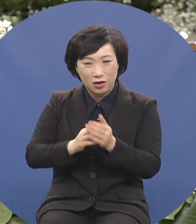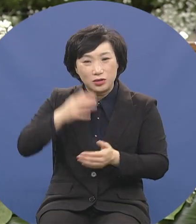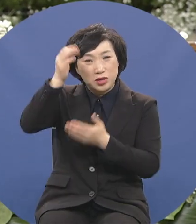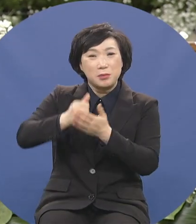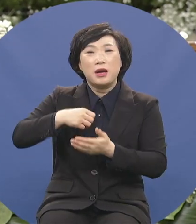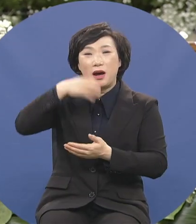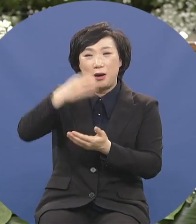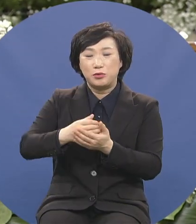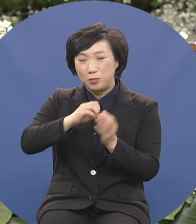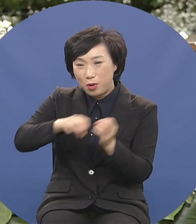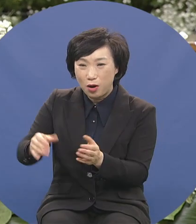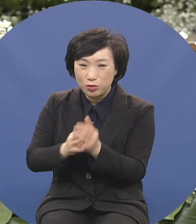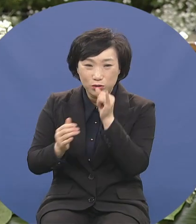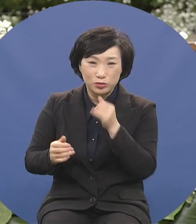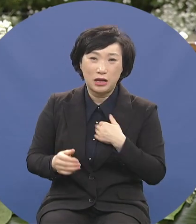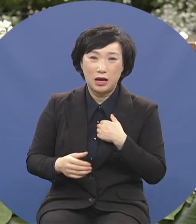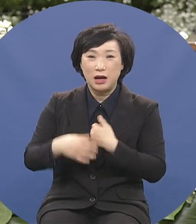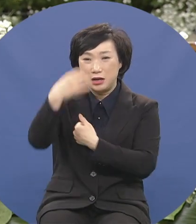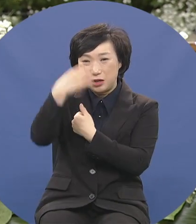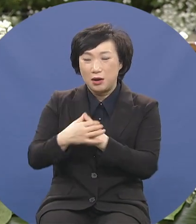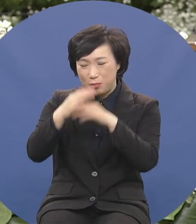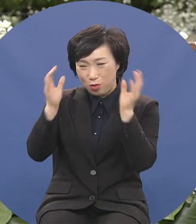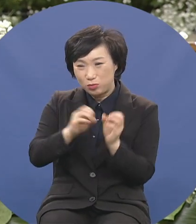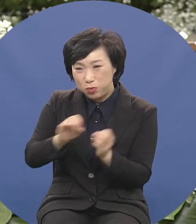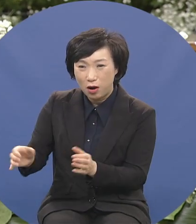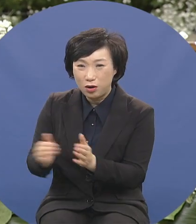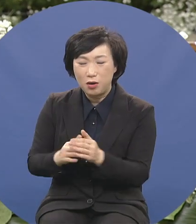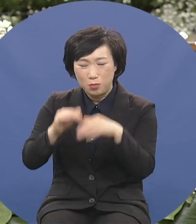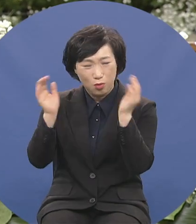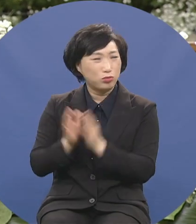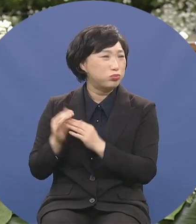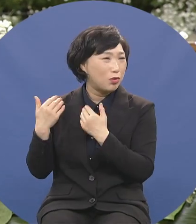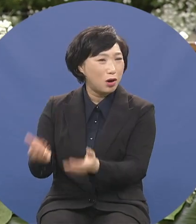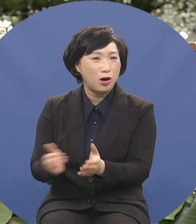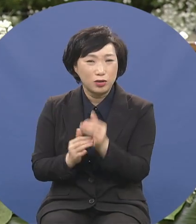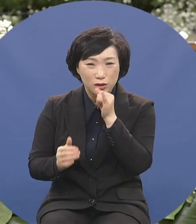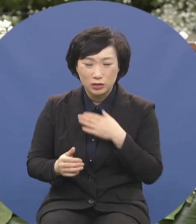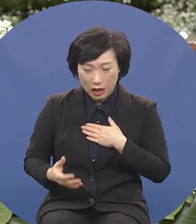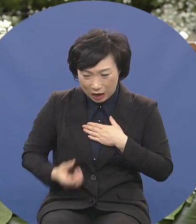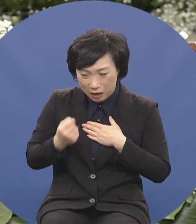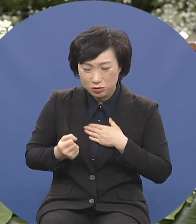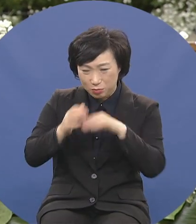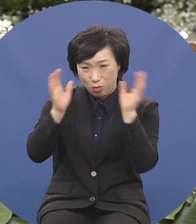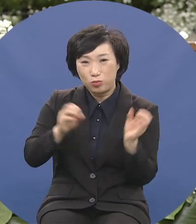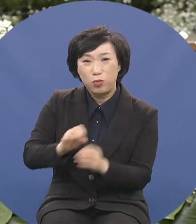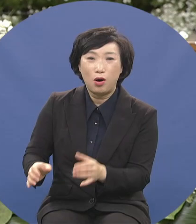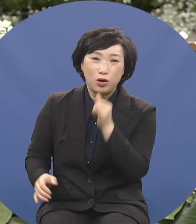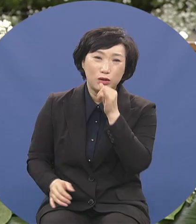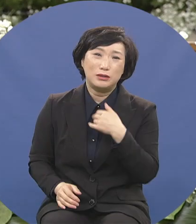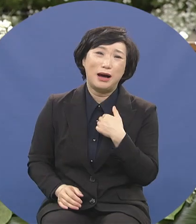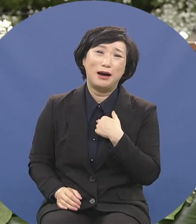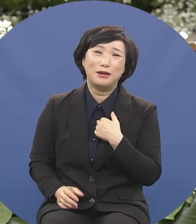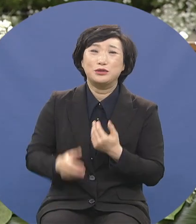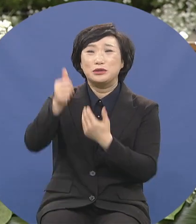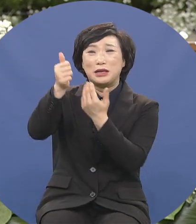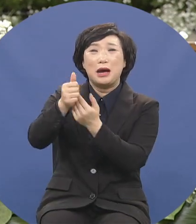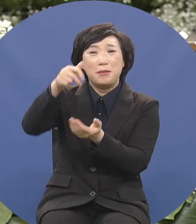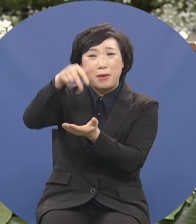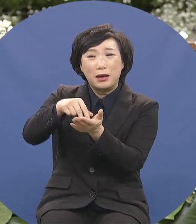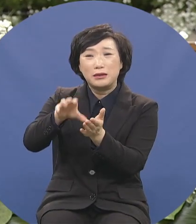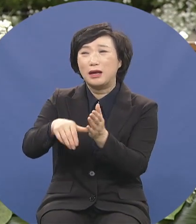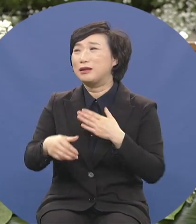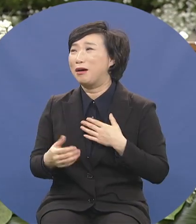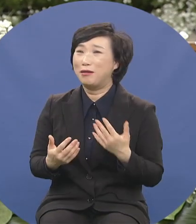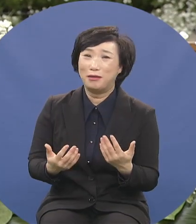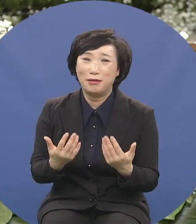까먹고, 내게 준 직분도 까먹고 다 까먹었어. 있는 거 다 없애버렸어. 주님 앞에 서면 난 어찌할